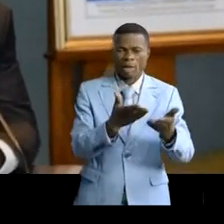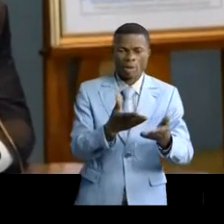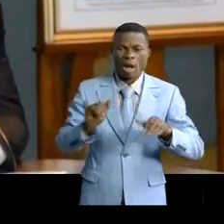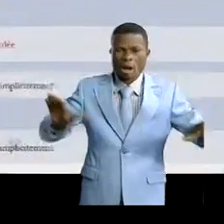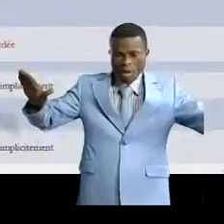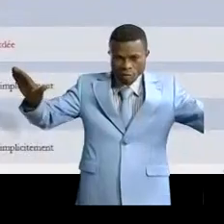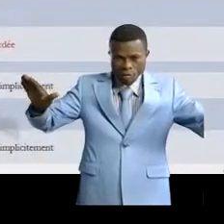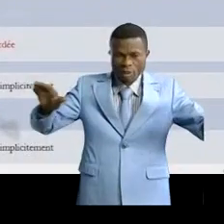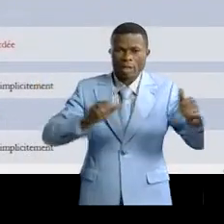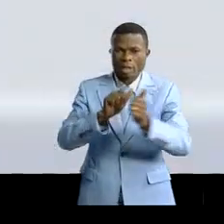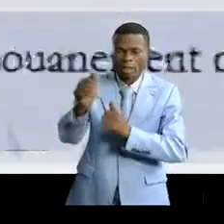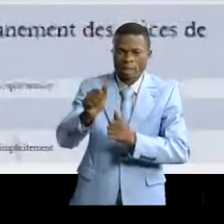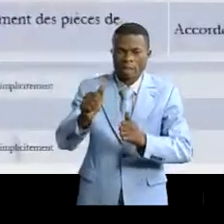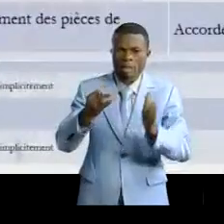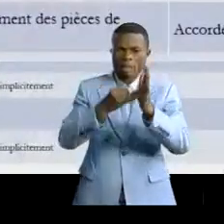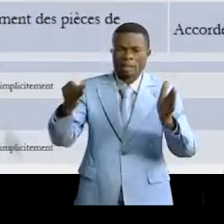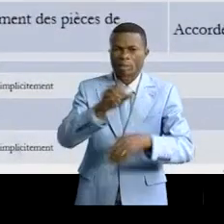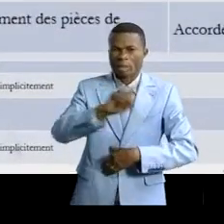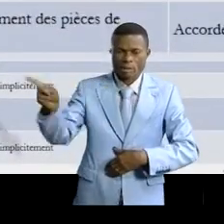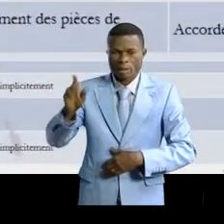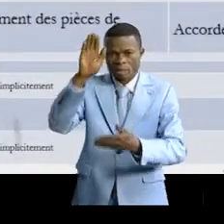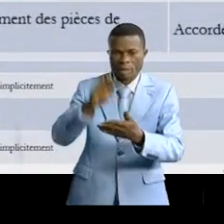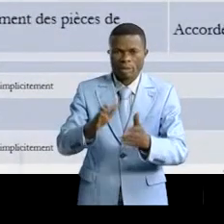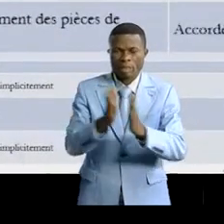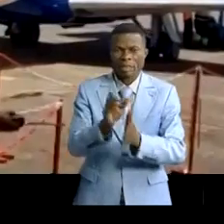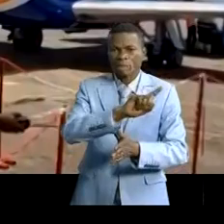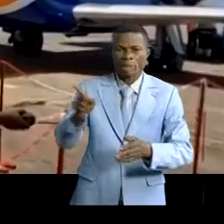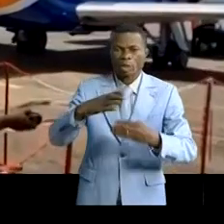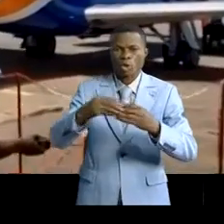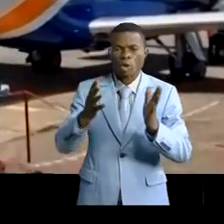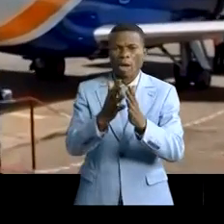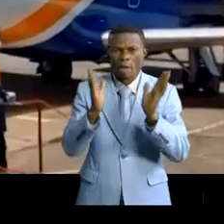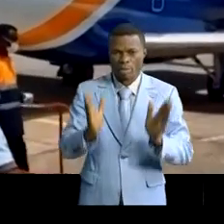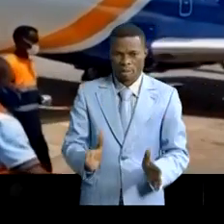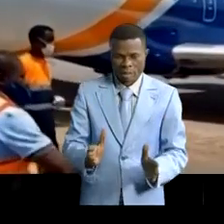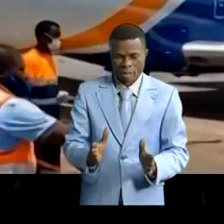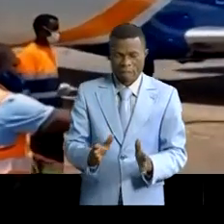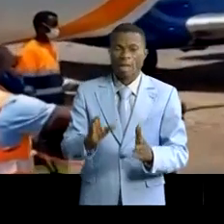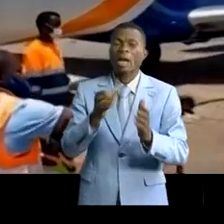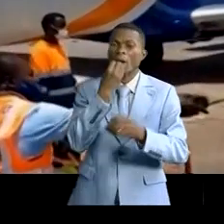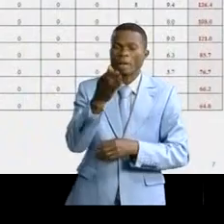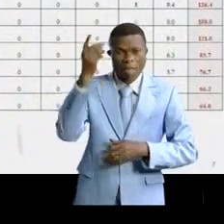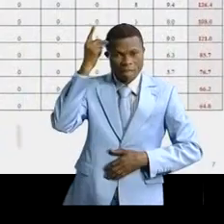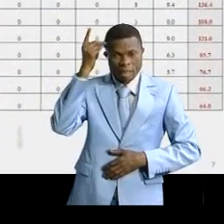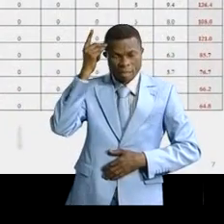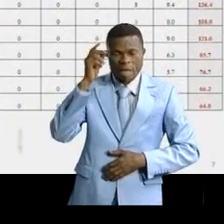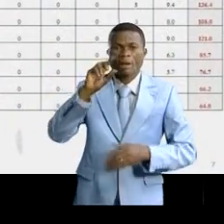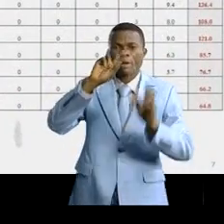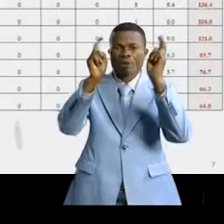avion qui passe de 70 000 à 10 000 $américains. À titre illustratif, Kinshasa-Goma